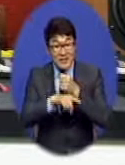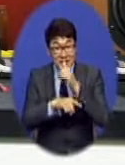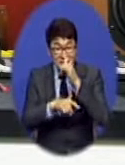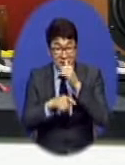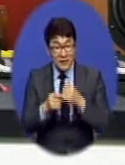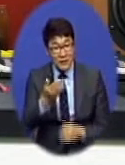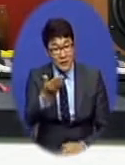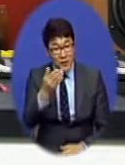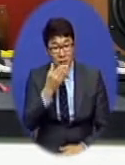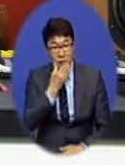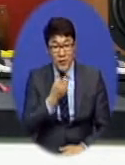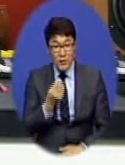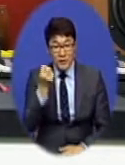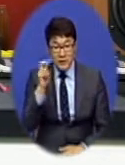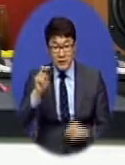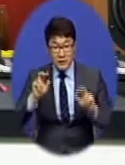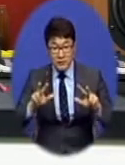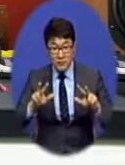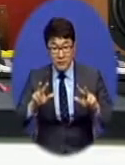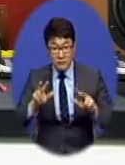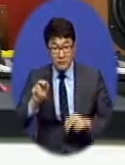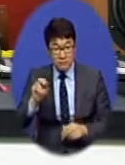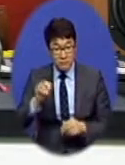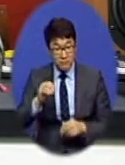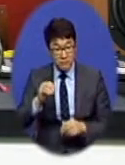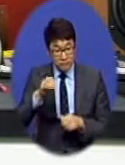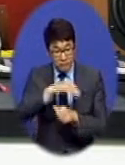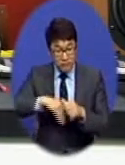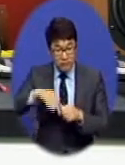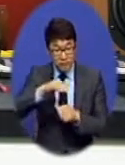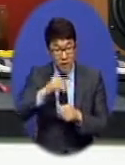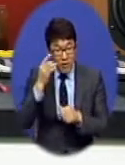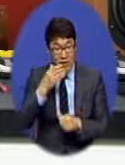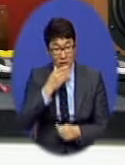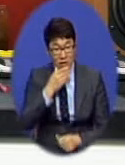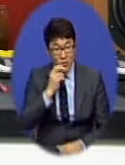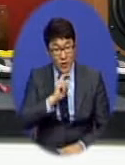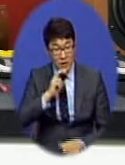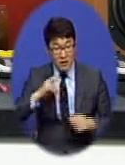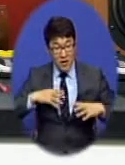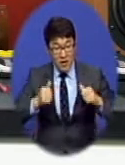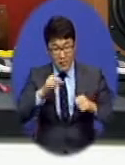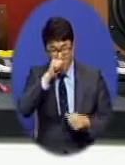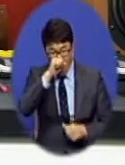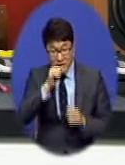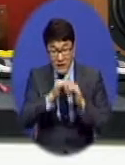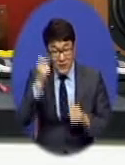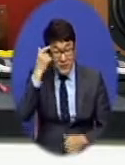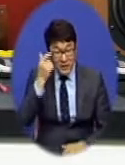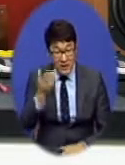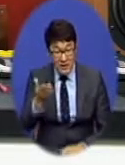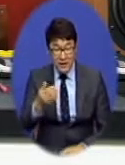어떻게 저희 복지TV 이 생방송 전국 나눔 노래자랑 애청자신가요? 아, 전 노래 부를 줄은 모르는데, 예. 네.